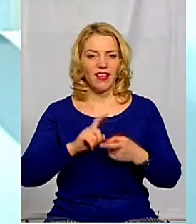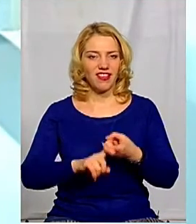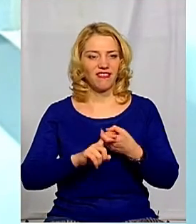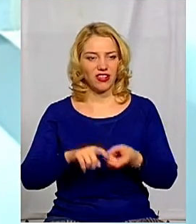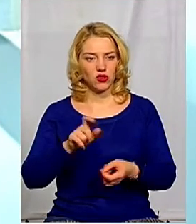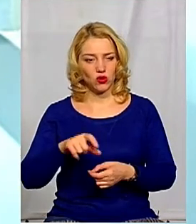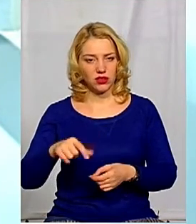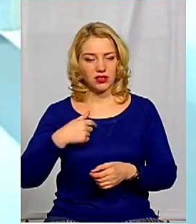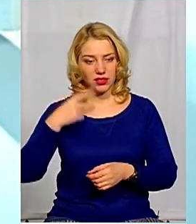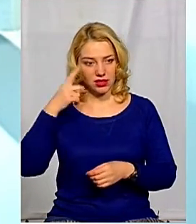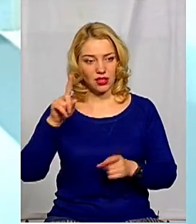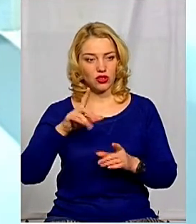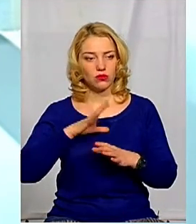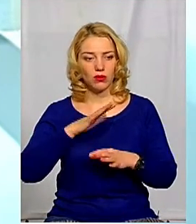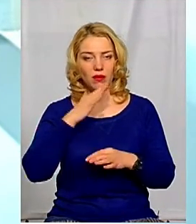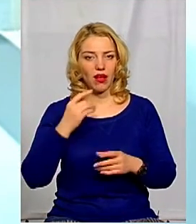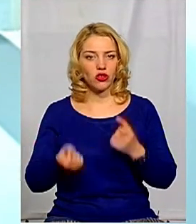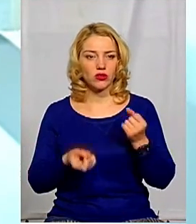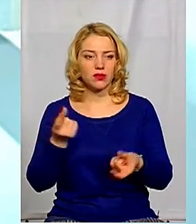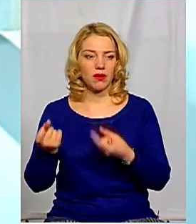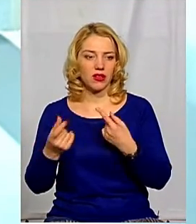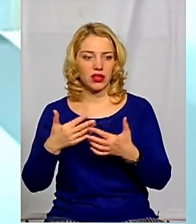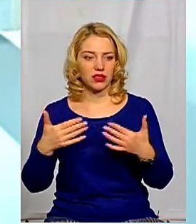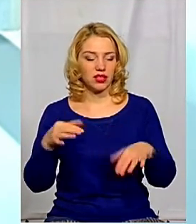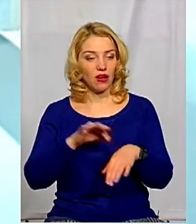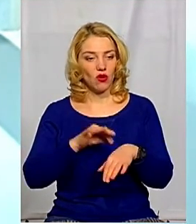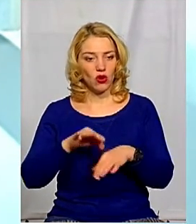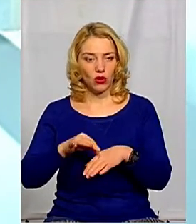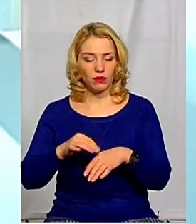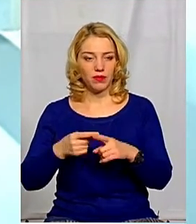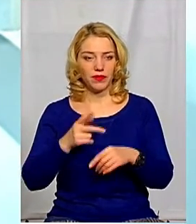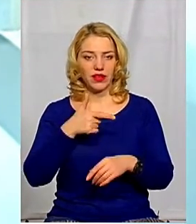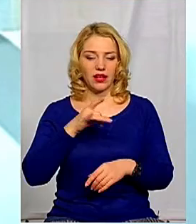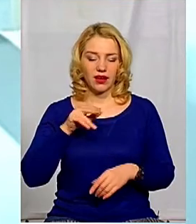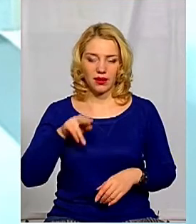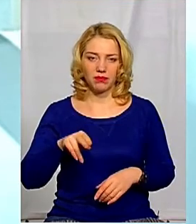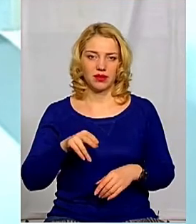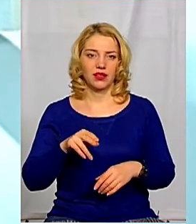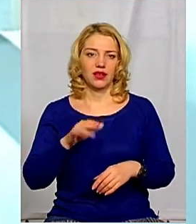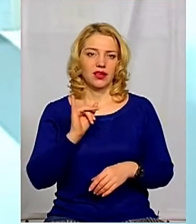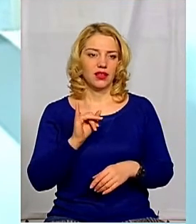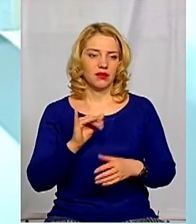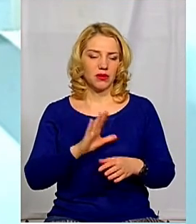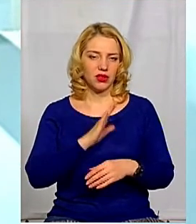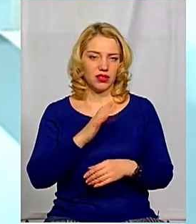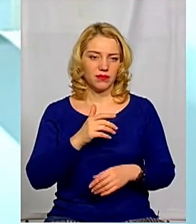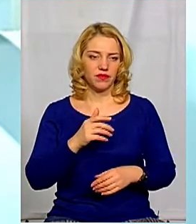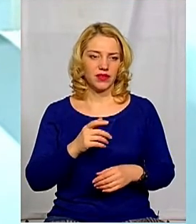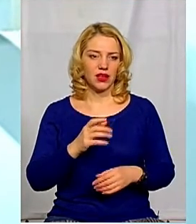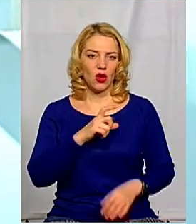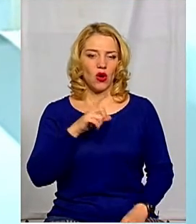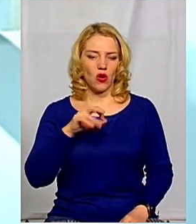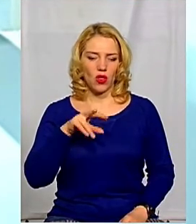Ви знаєте, що було багато спалахів різних хвороб, і грип пандемічний, і в свій час була